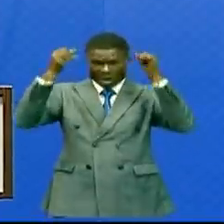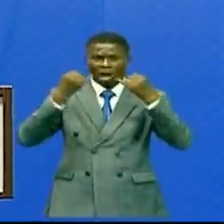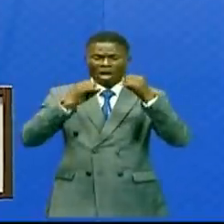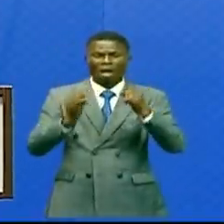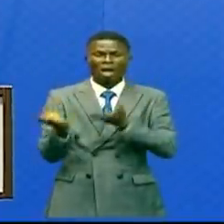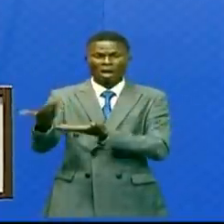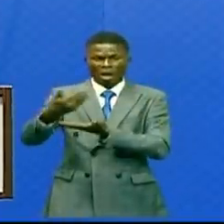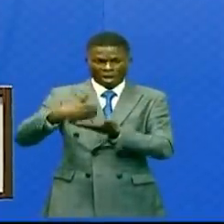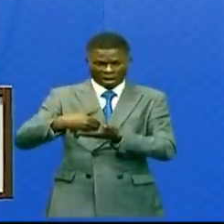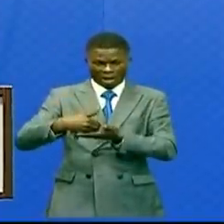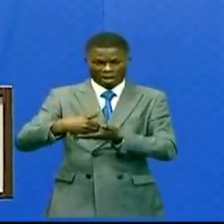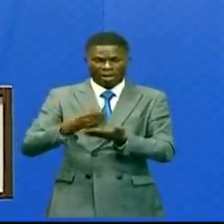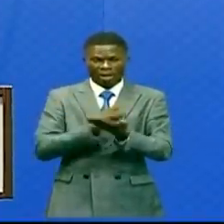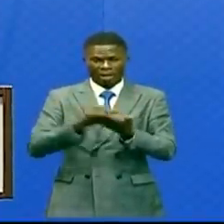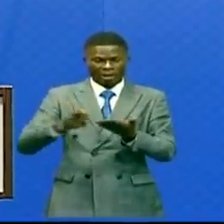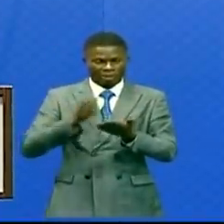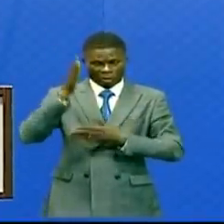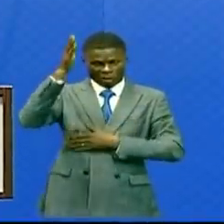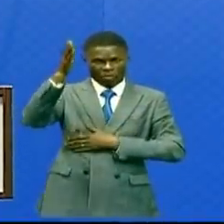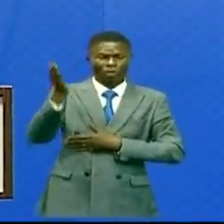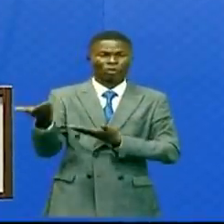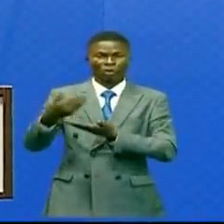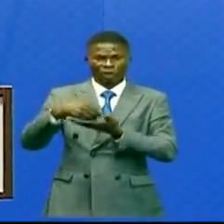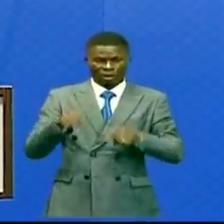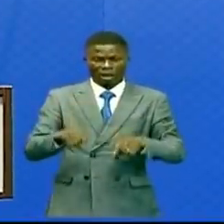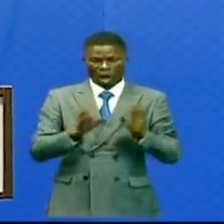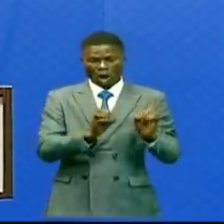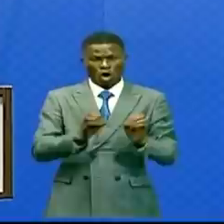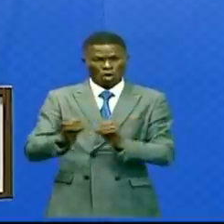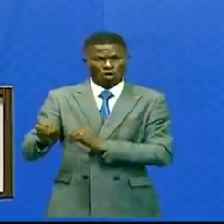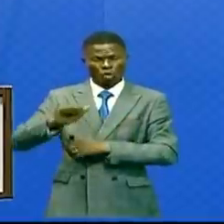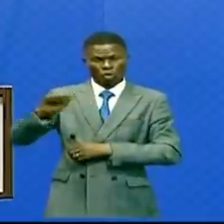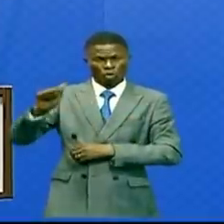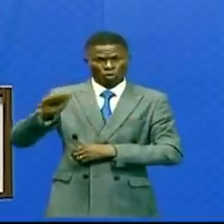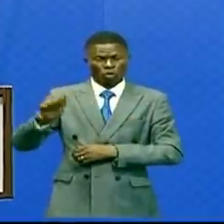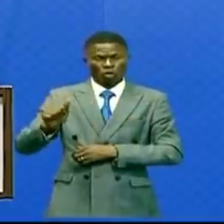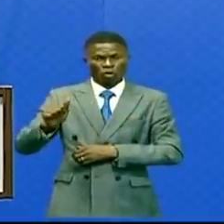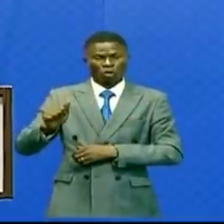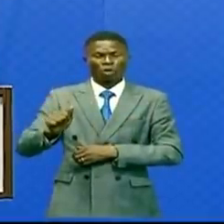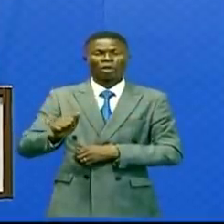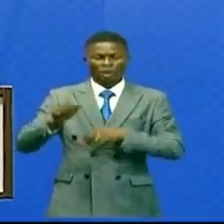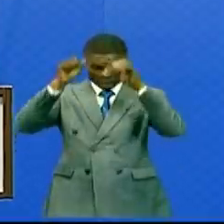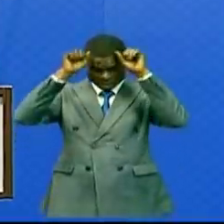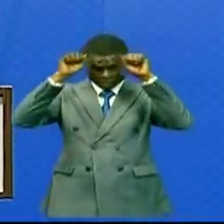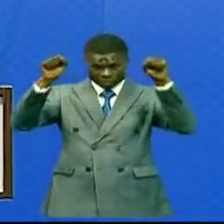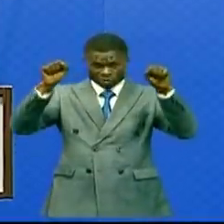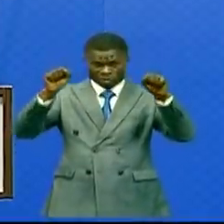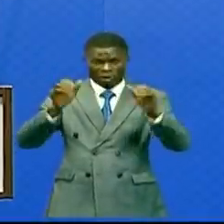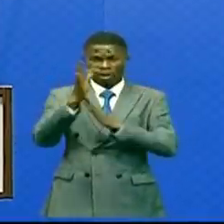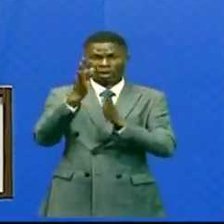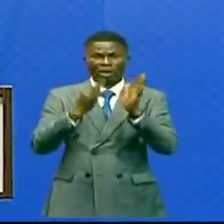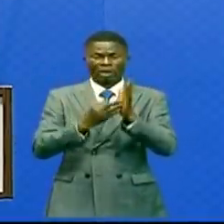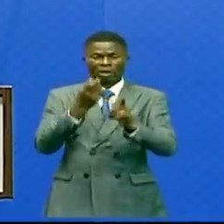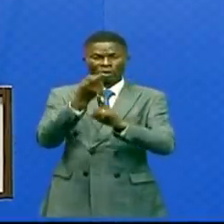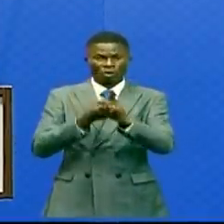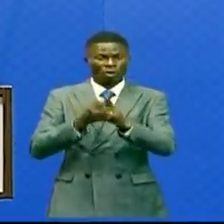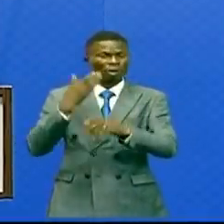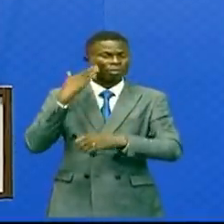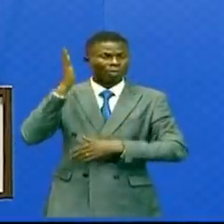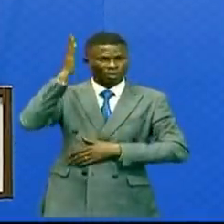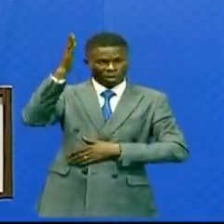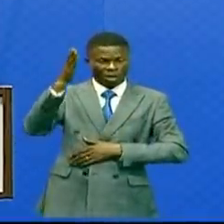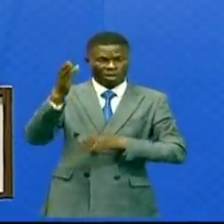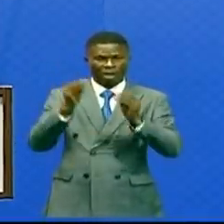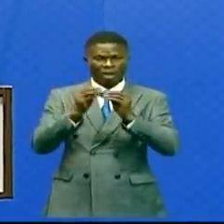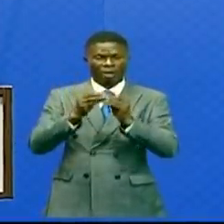retour au pays la semaine prochaine et il présidera en présentiel le 18 mars prochain le Conseil